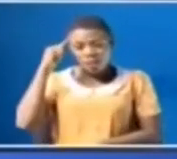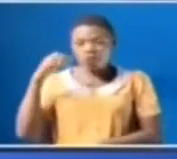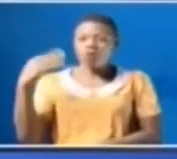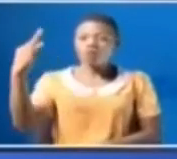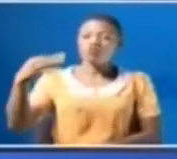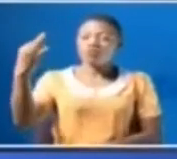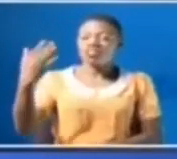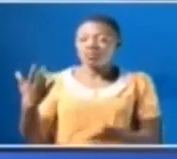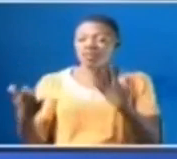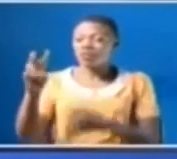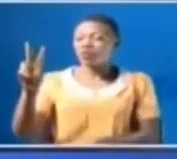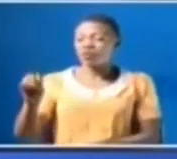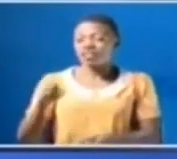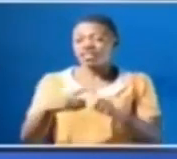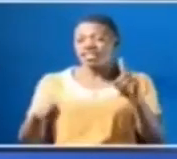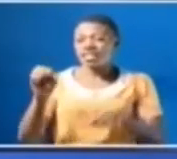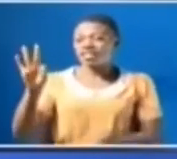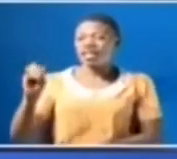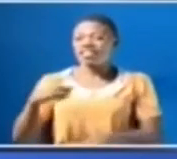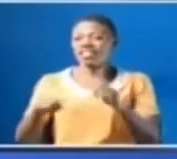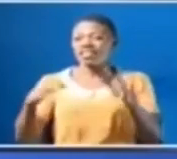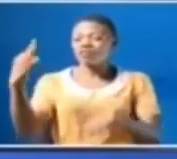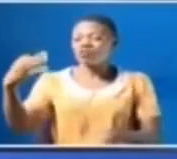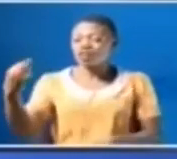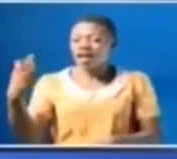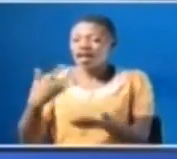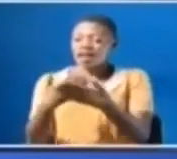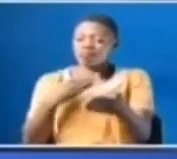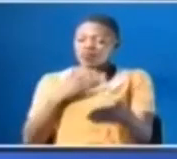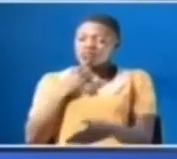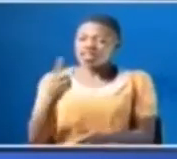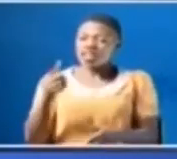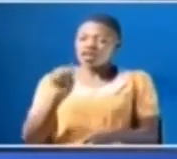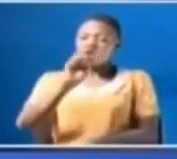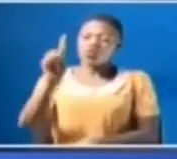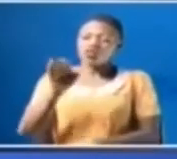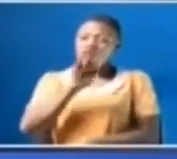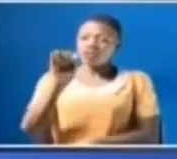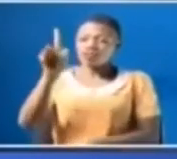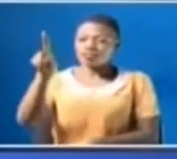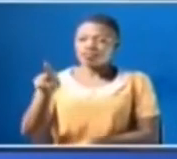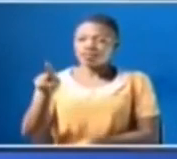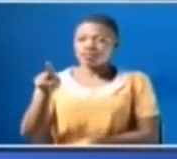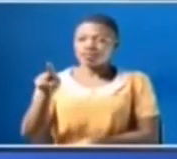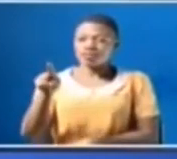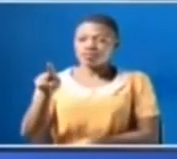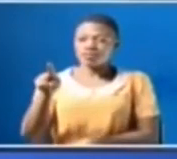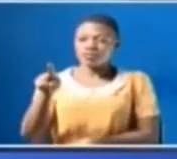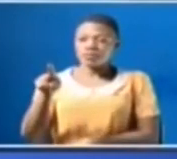30 inayokuja. Na kama tulivyodokeza hapo awali, swali tunafaa tujiulize ni je,